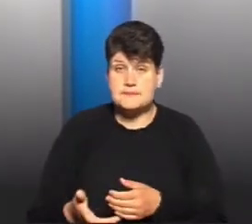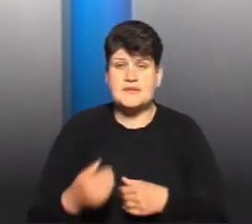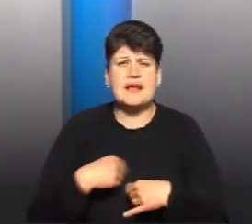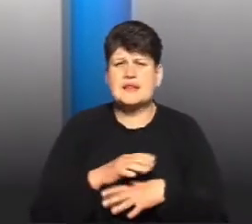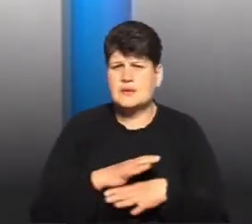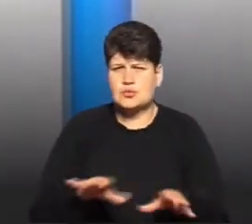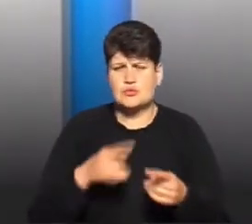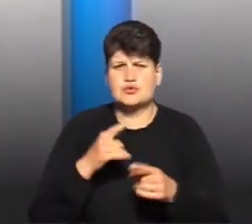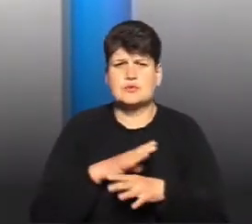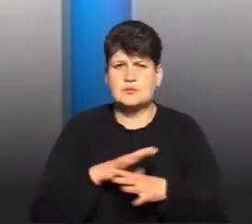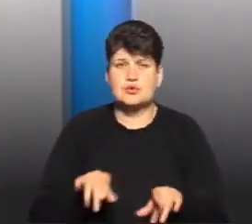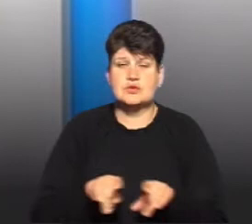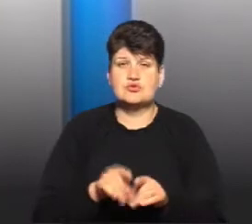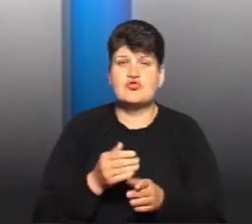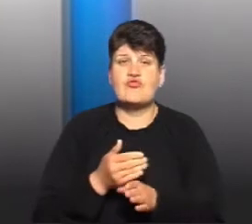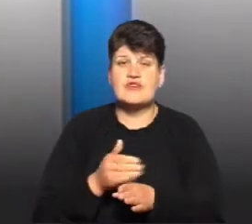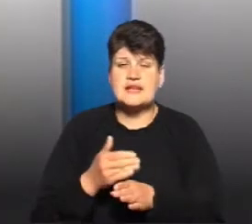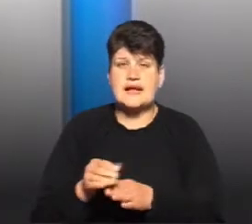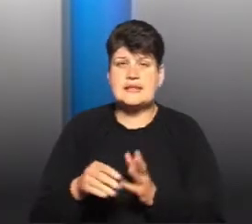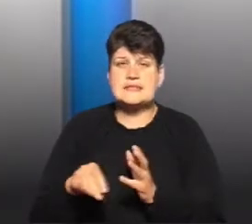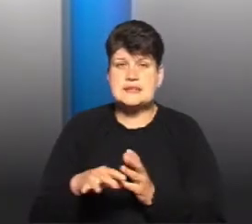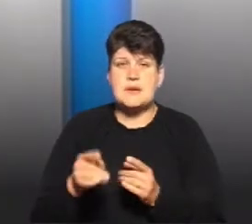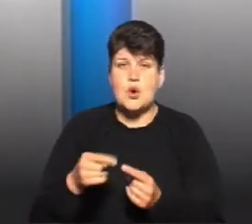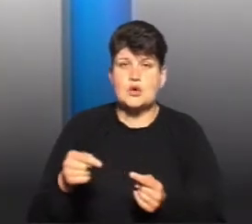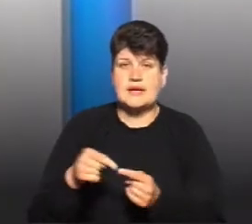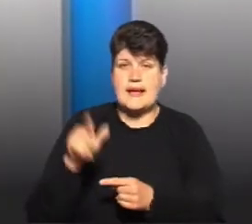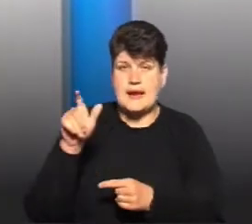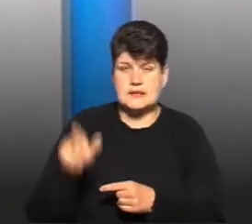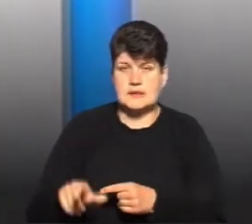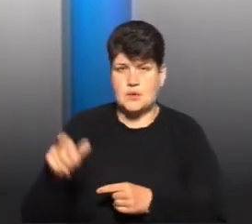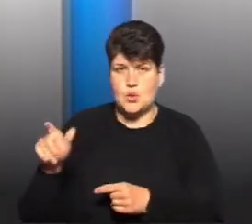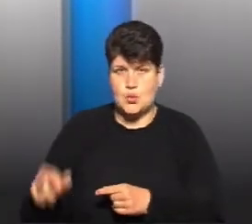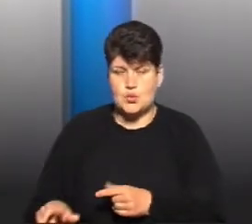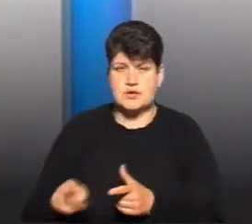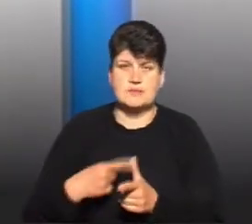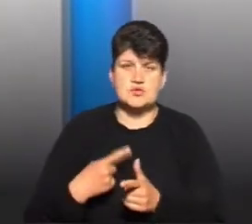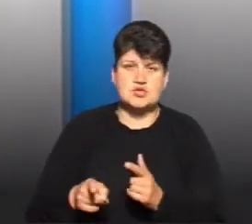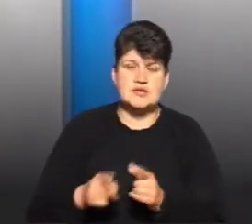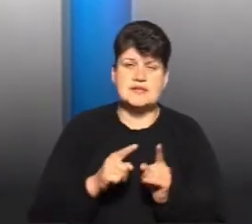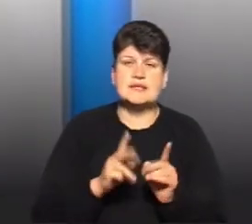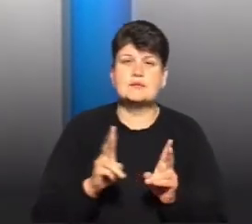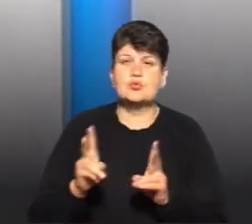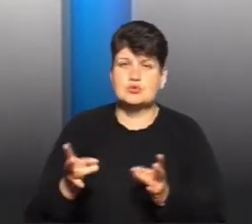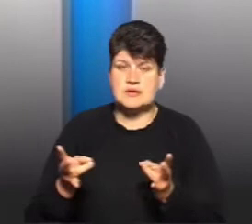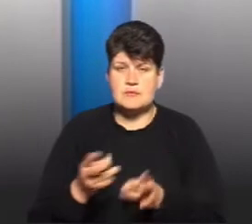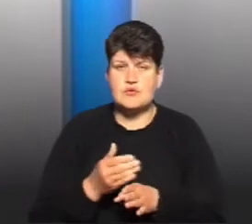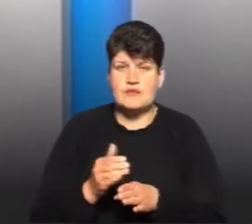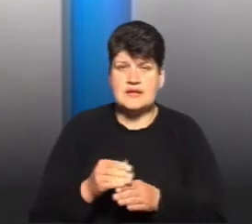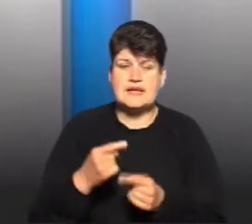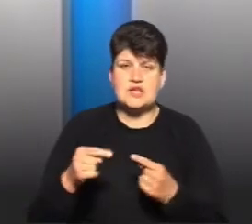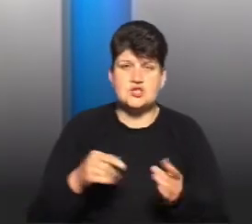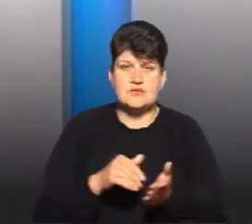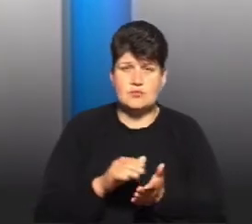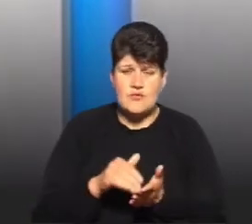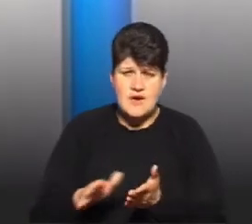такого, що виділяли землю там, наприклад, конкретним людям чи, наприклад, тільки тим, кому треба було виділити, інші відмовляли. Само собою, що це